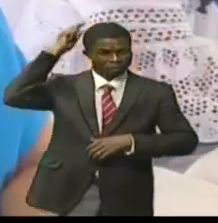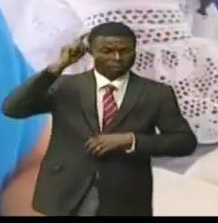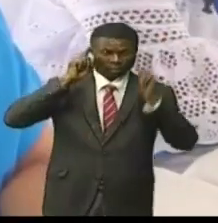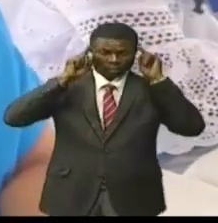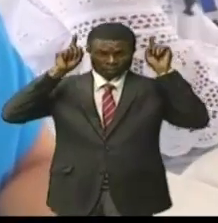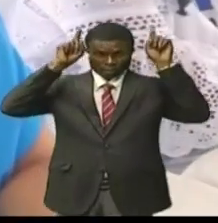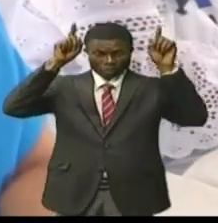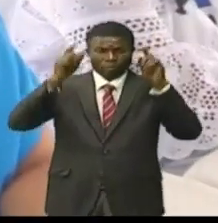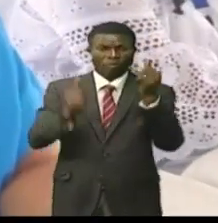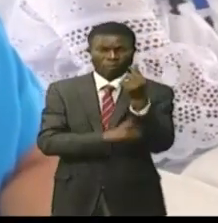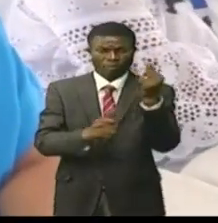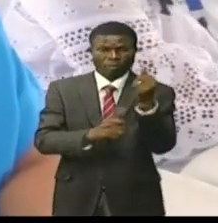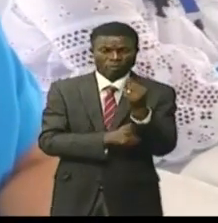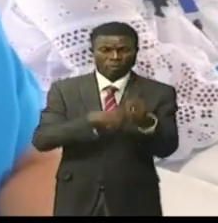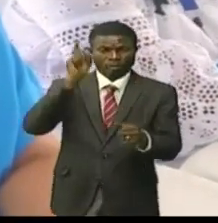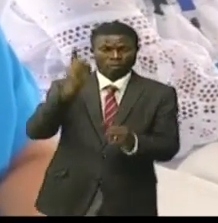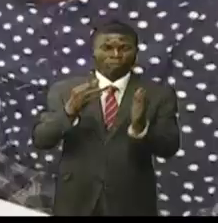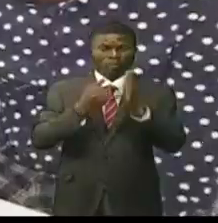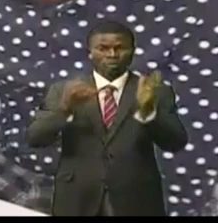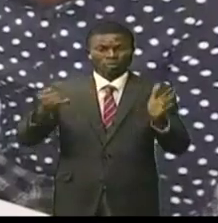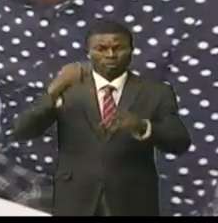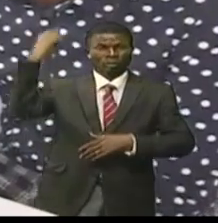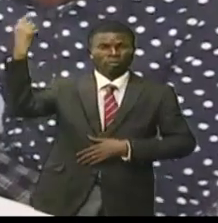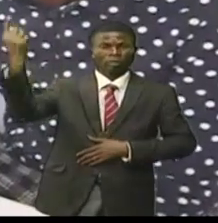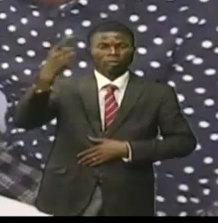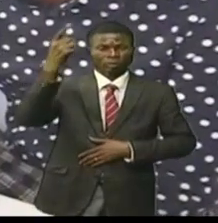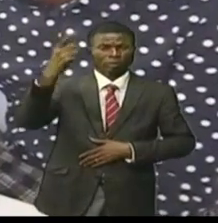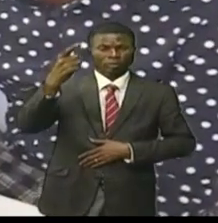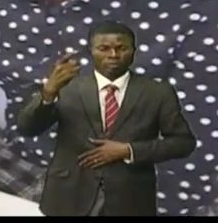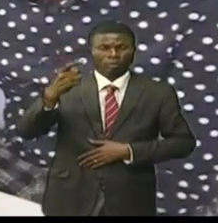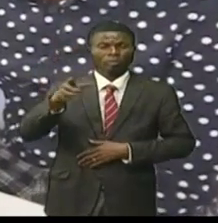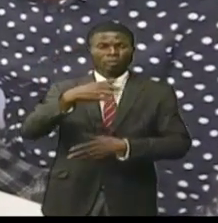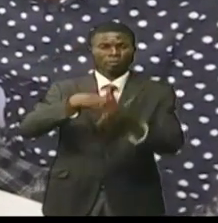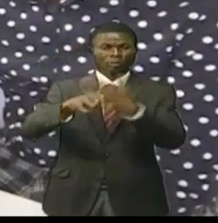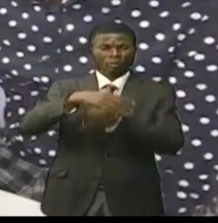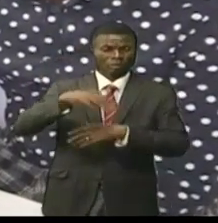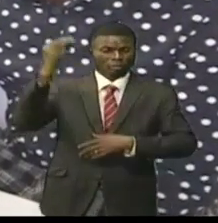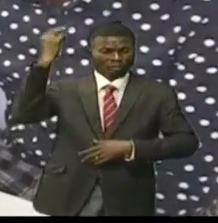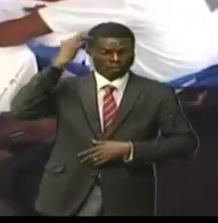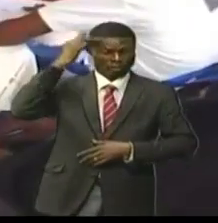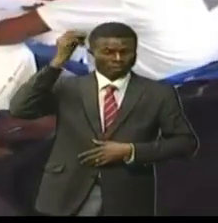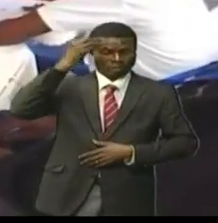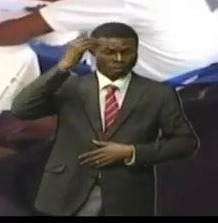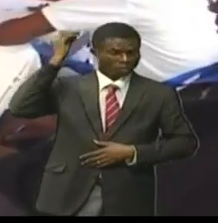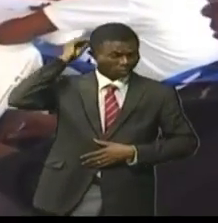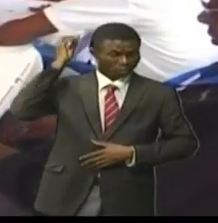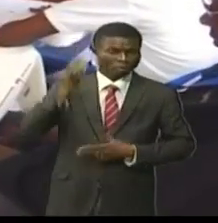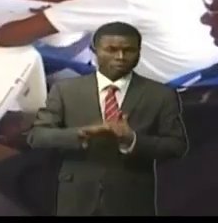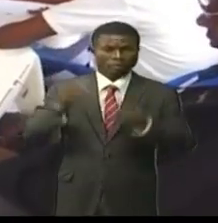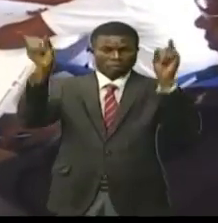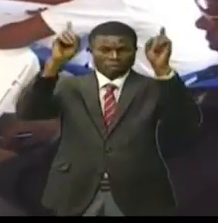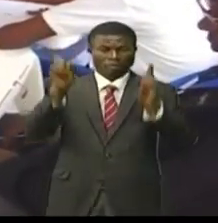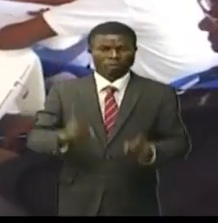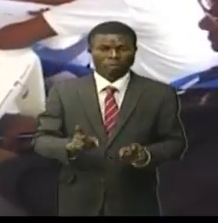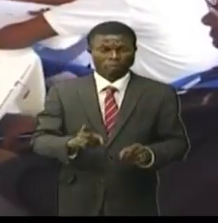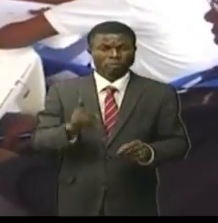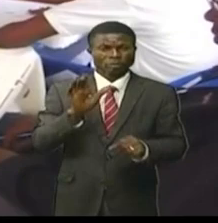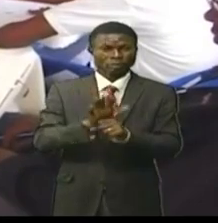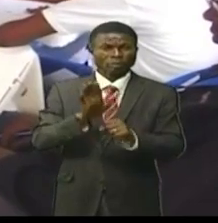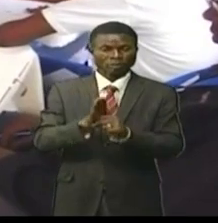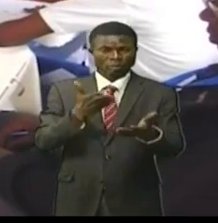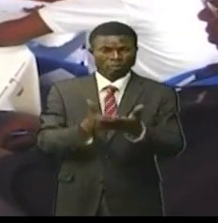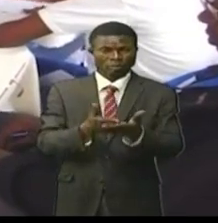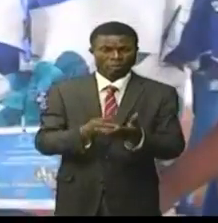estime qu'une personne sur 160 dans le monde présente un trouble du spectre autistique. L'Afrique ne veut plus y aller d'une